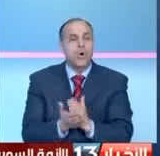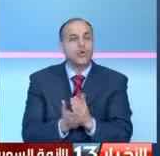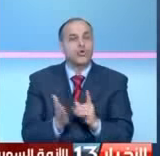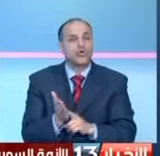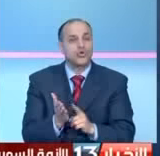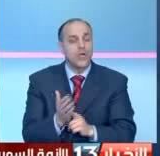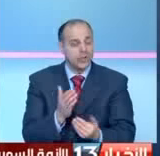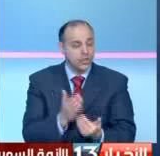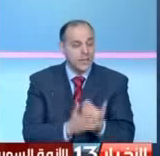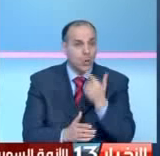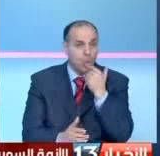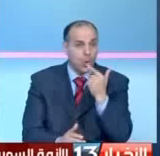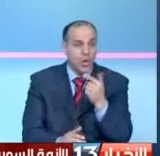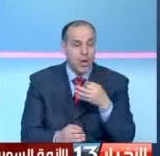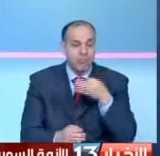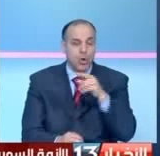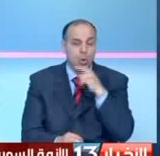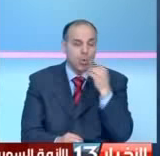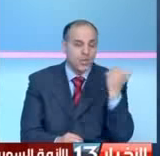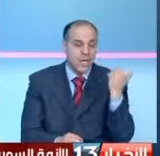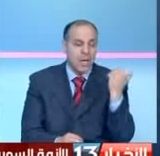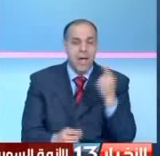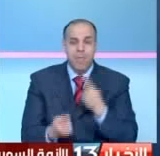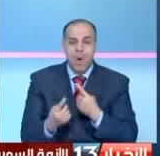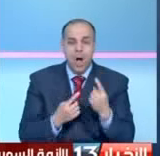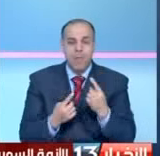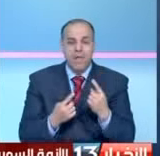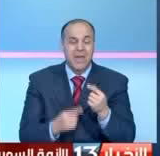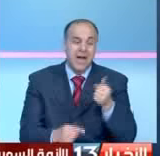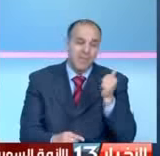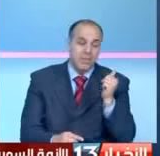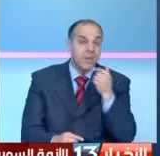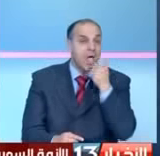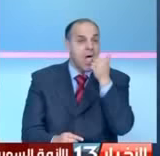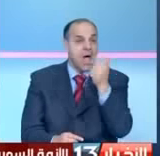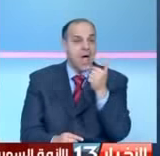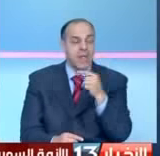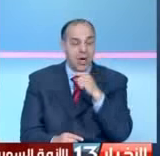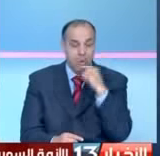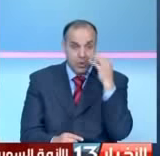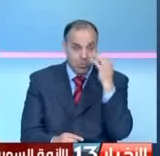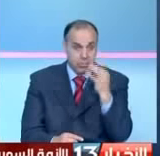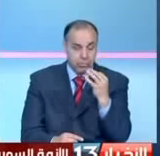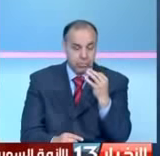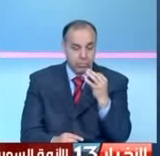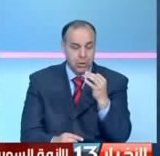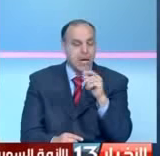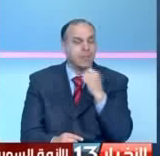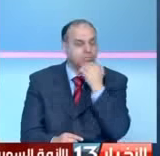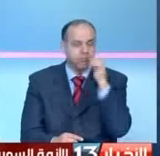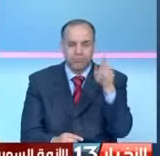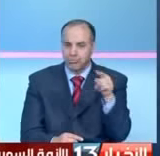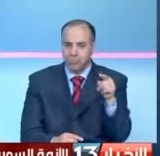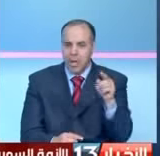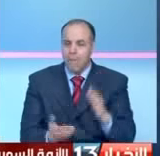السوري الجديد الذي طرحته روسيا بعد مباحثة أستانا، أكدت موسكو أنه من الخطأ مقارنة المشروع الروسي